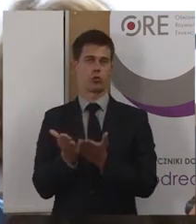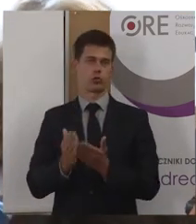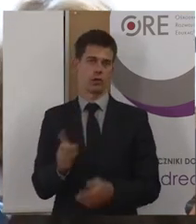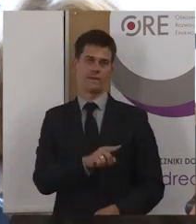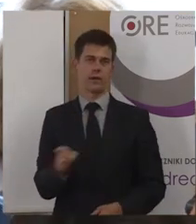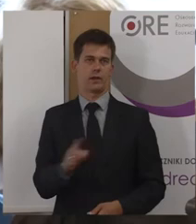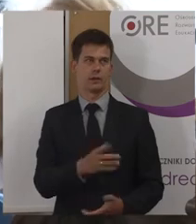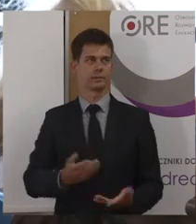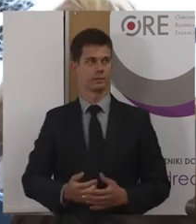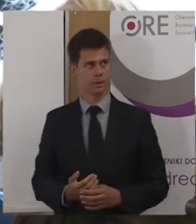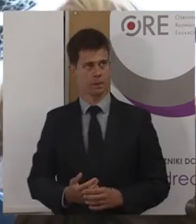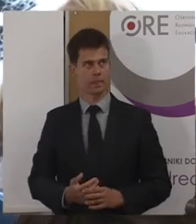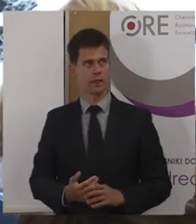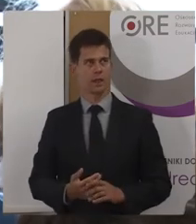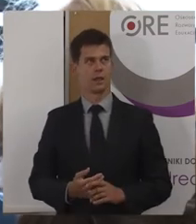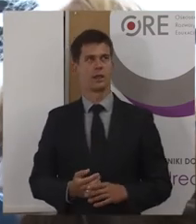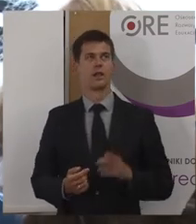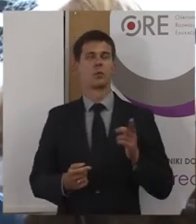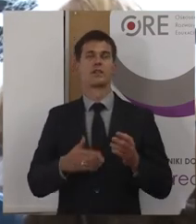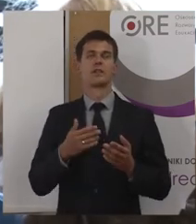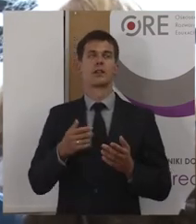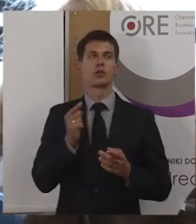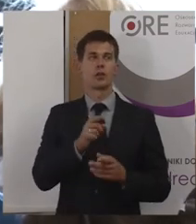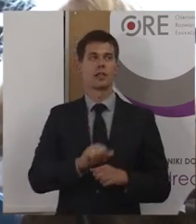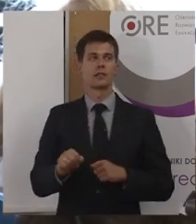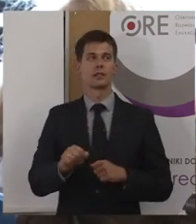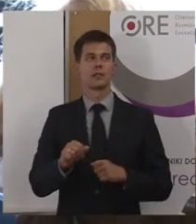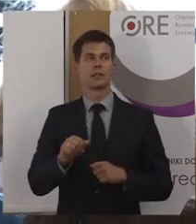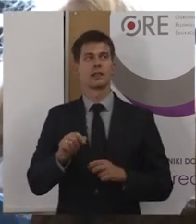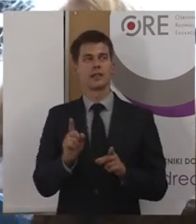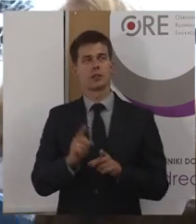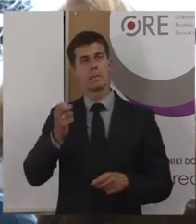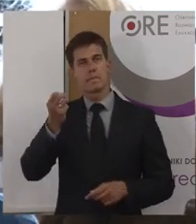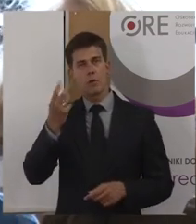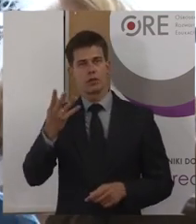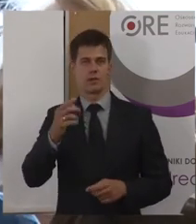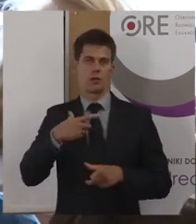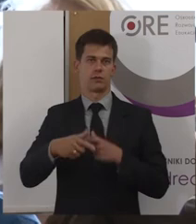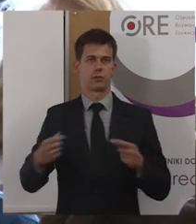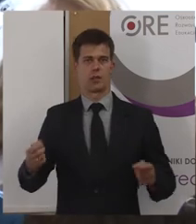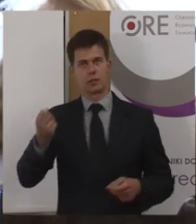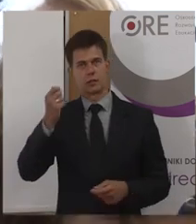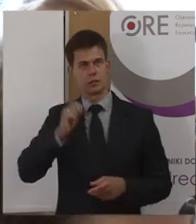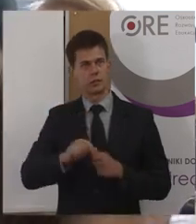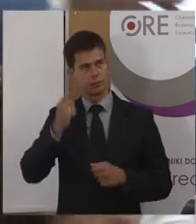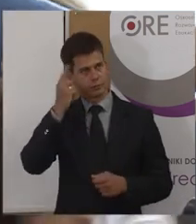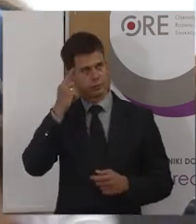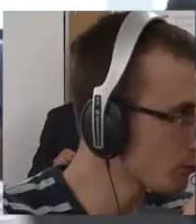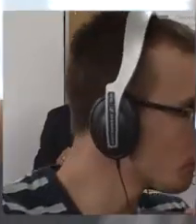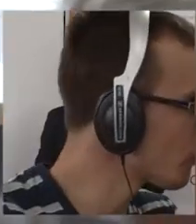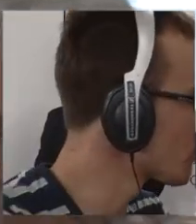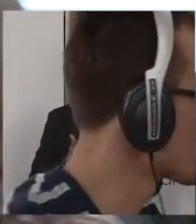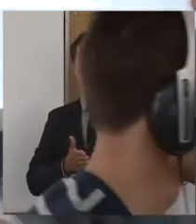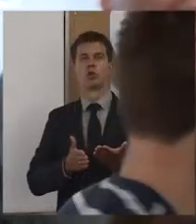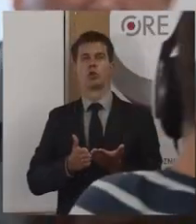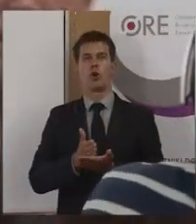z wielu powodów, nie tylko dlatego, że tak wymyślono projekt, ale dlatego, że to jest też rozsądne ze względu na metodykę pracy. To nie